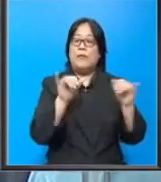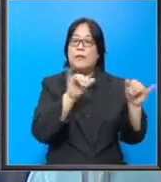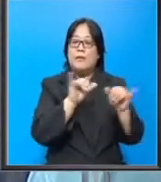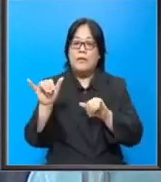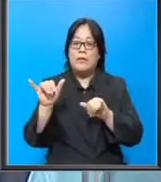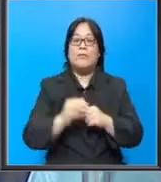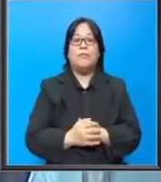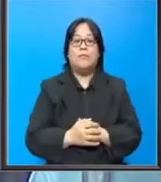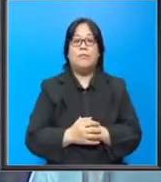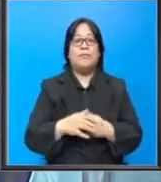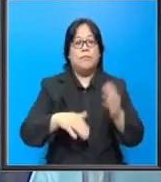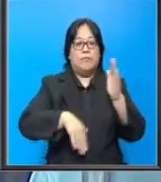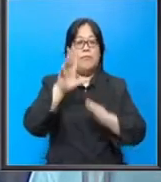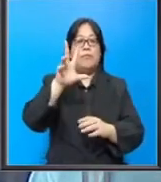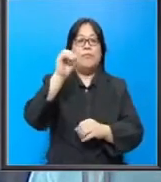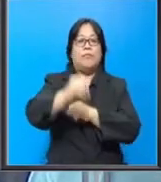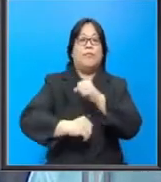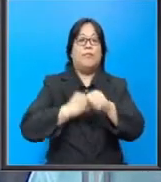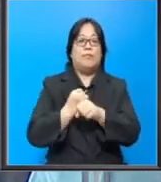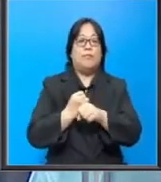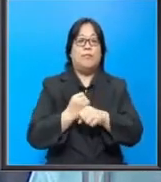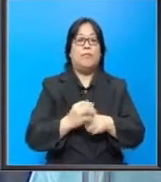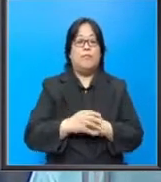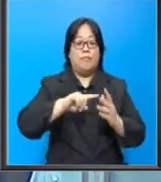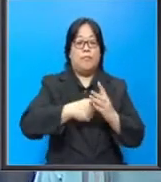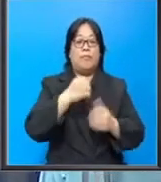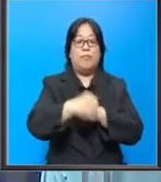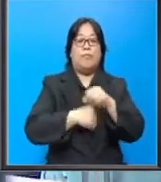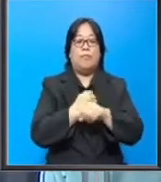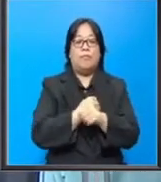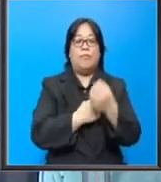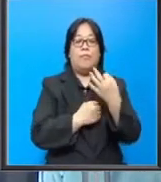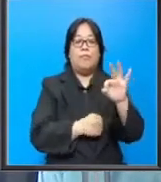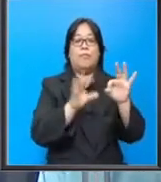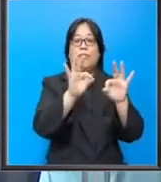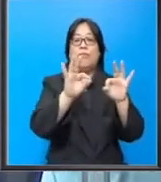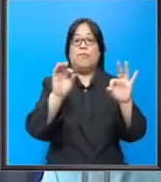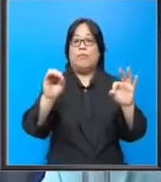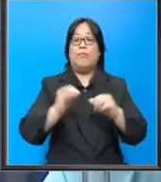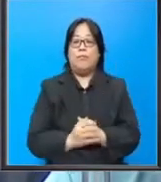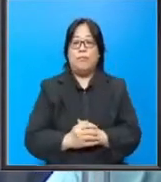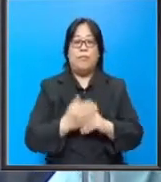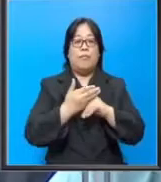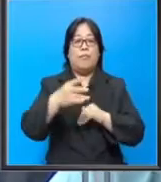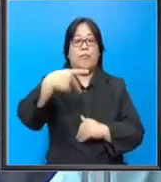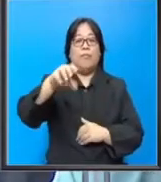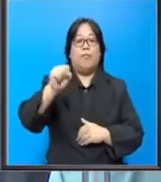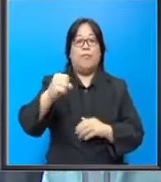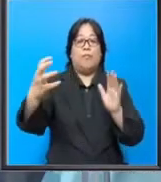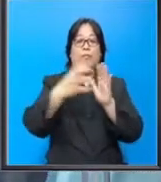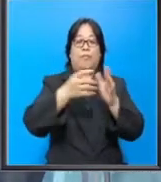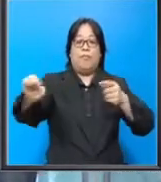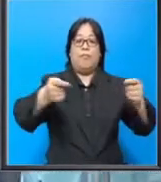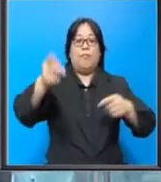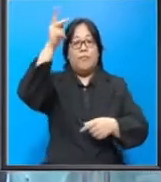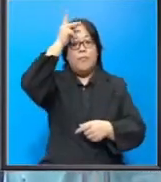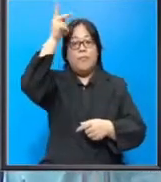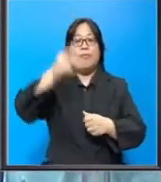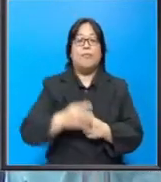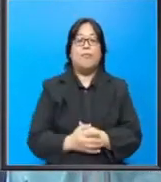hampir sama sudah lebih 30 tahun yang lalu yaitu Bermuda per tahun 1960 selepas pas mental baik mantan